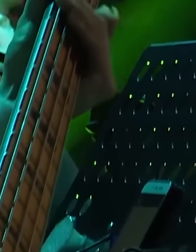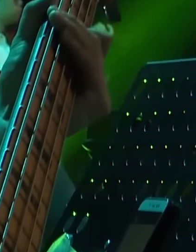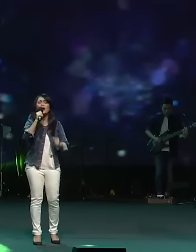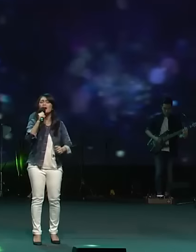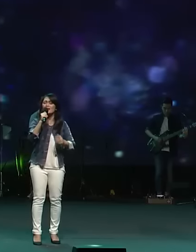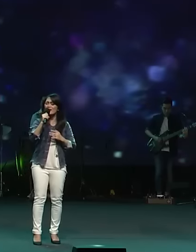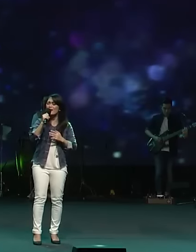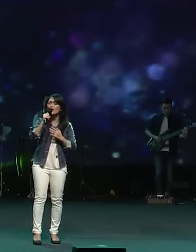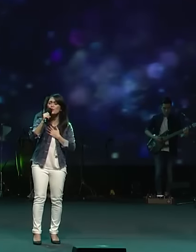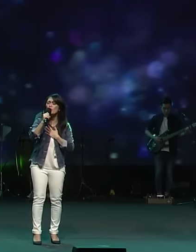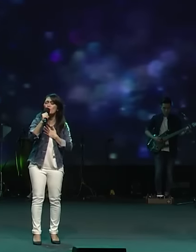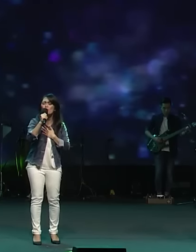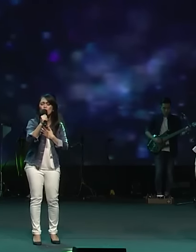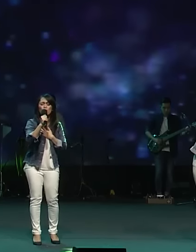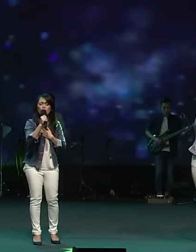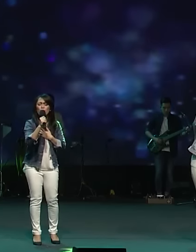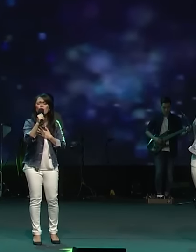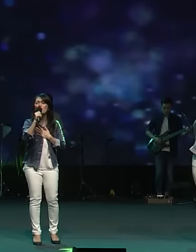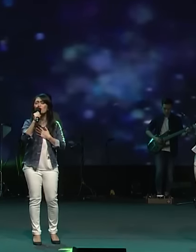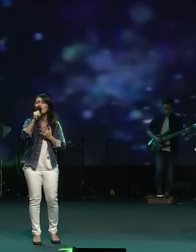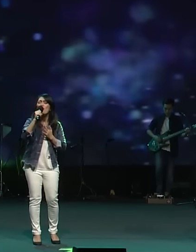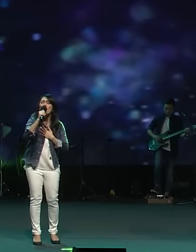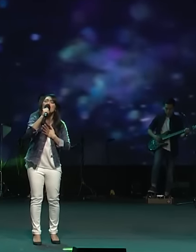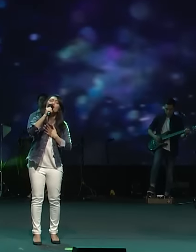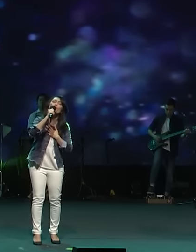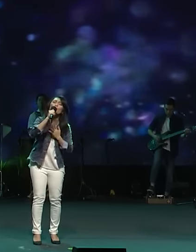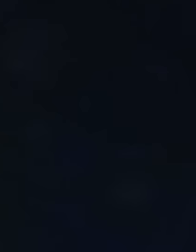mungkin bagimu. Ku